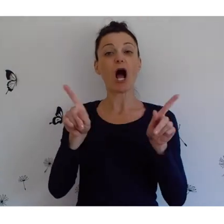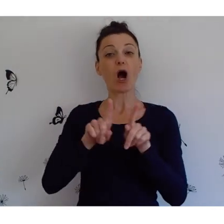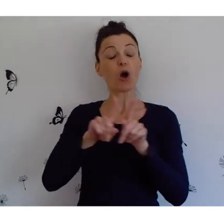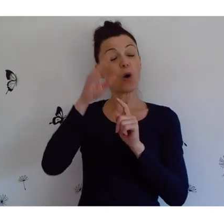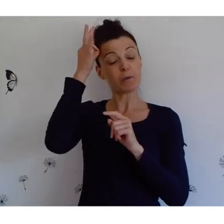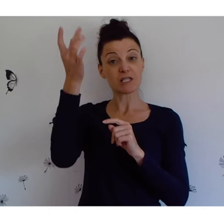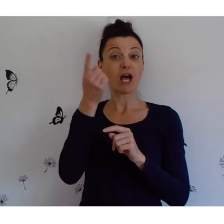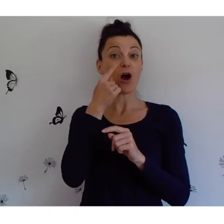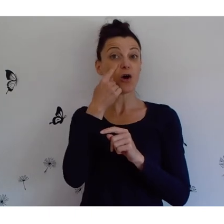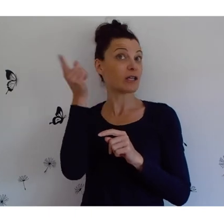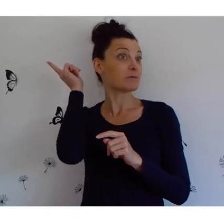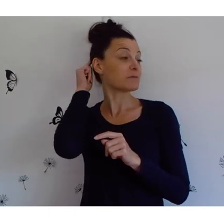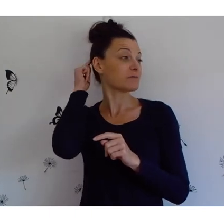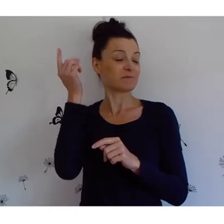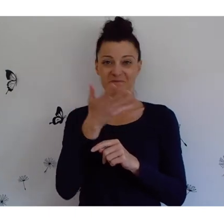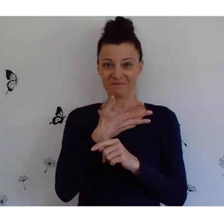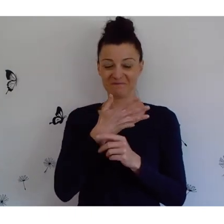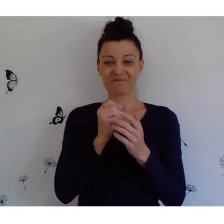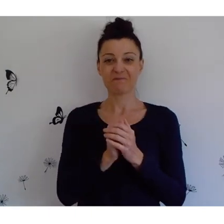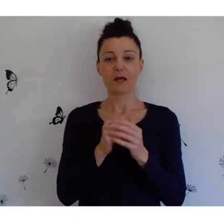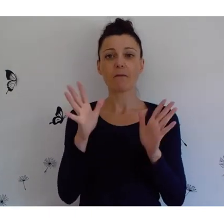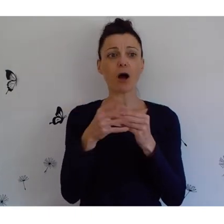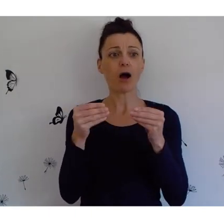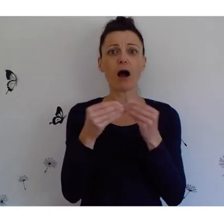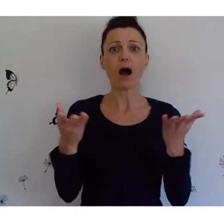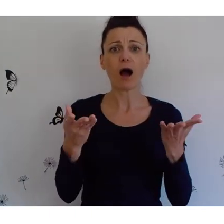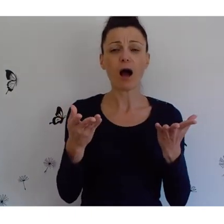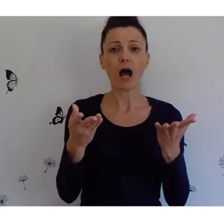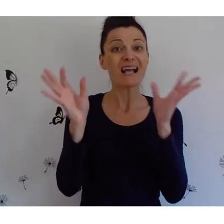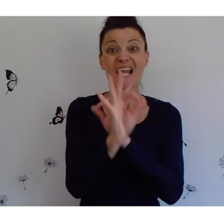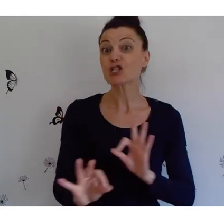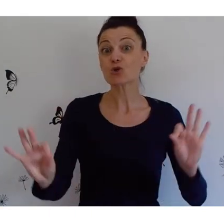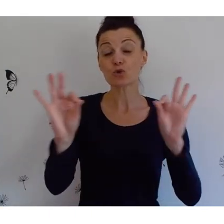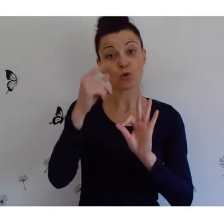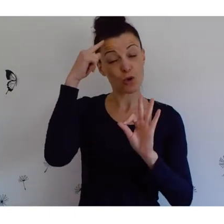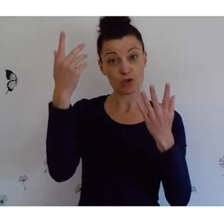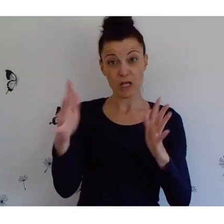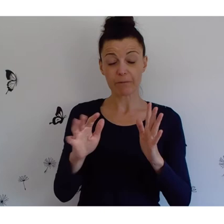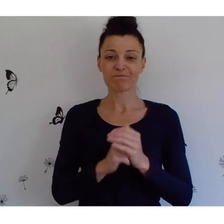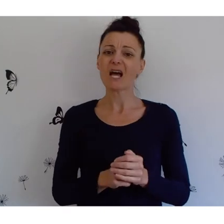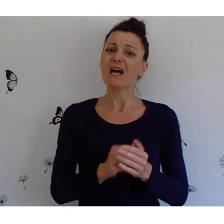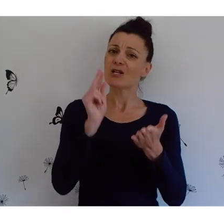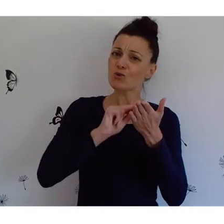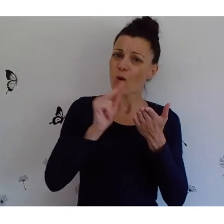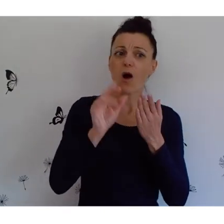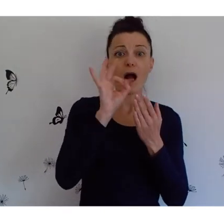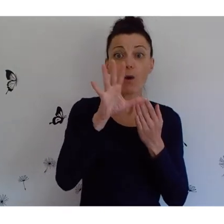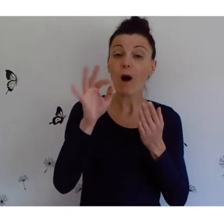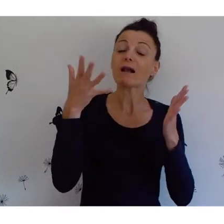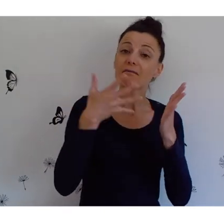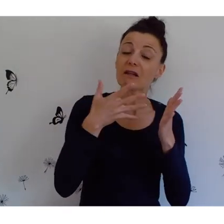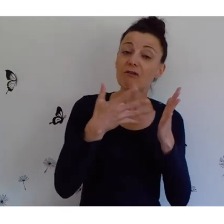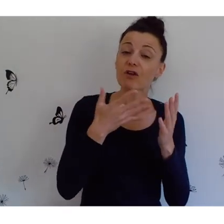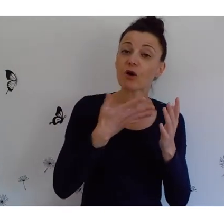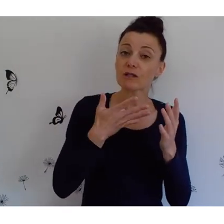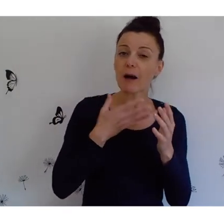nuca. Nessuno sapeva come facesse. Qualche difficoltà la ebbe a scuola perché continuava a